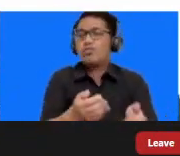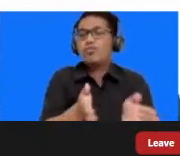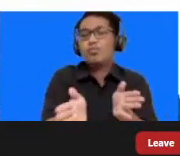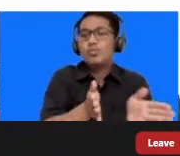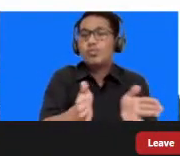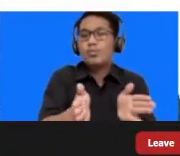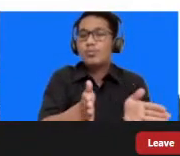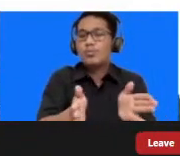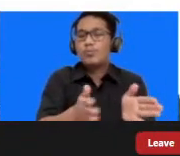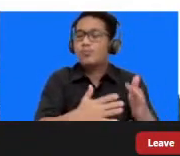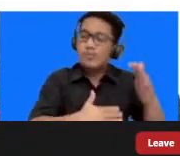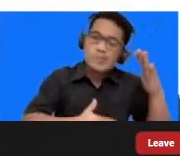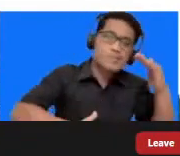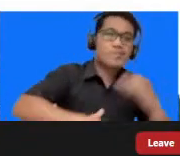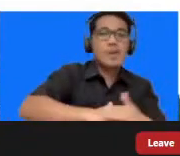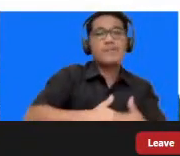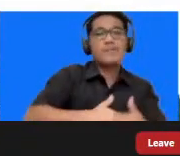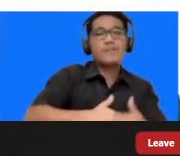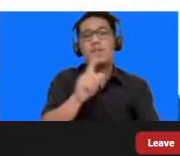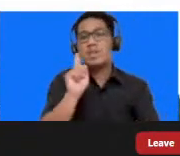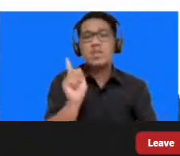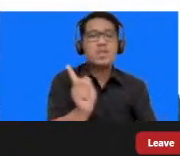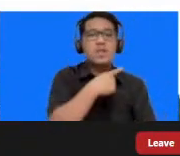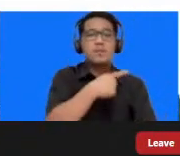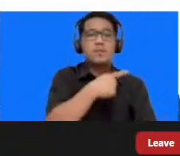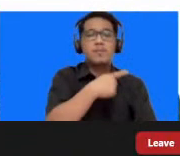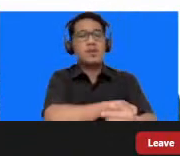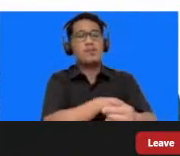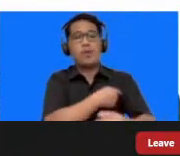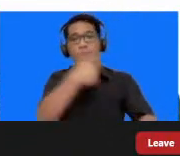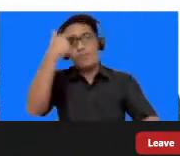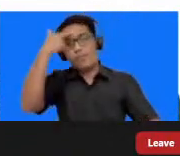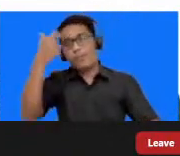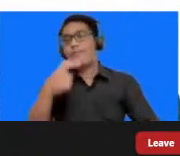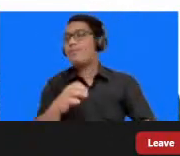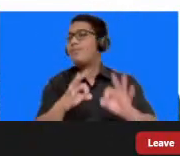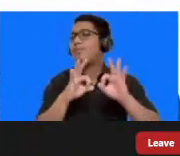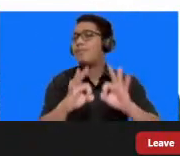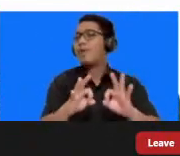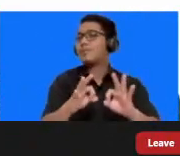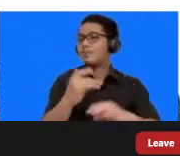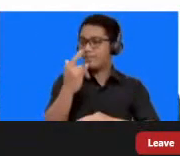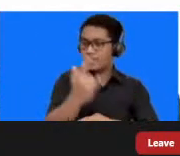mungkin, secepat mungkin, seprofesionalnya dengan tepat guna, ya,